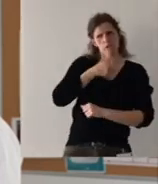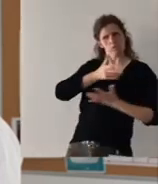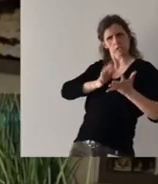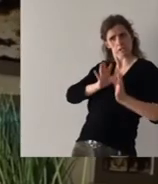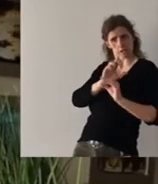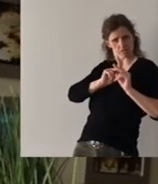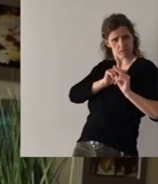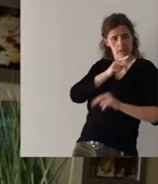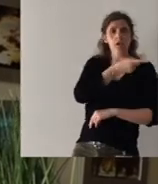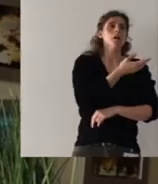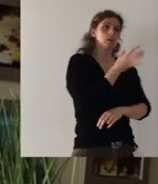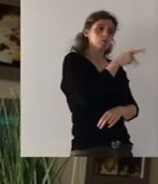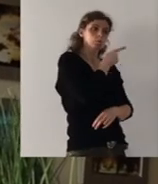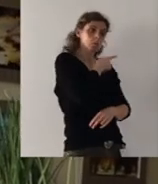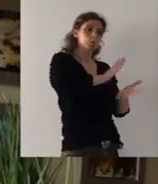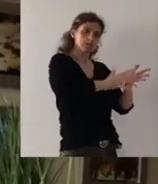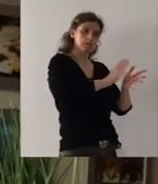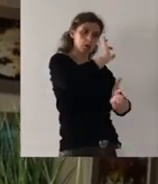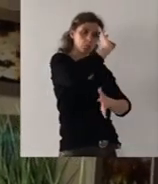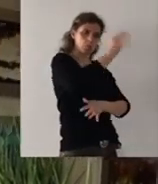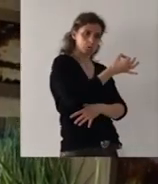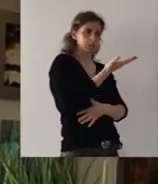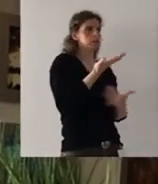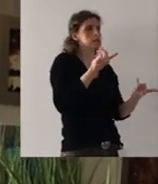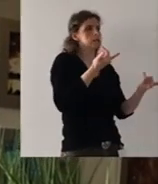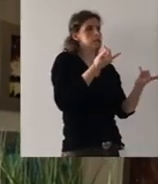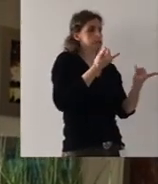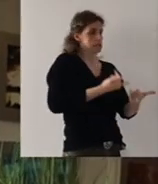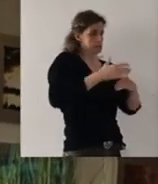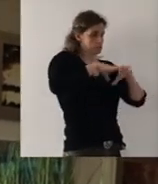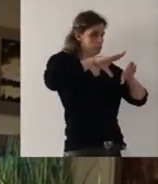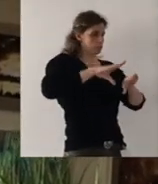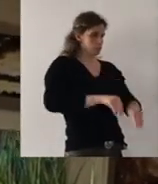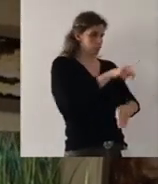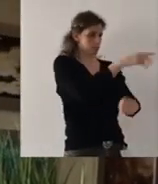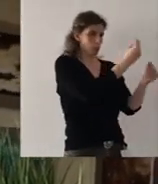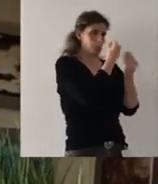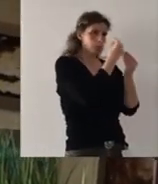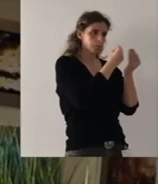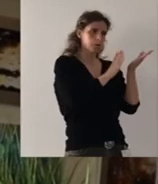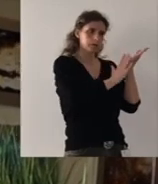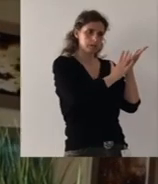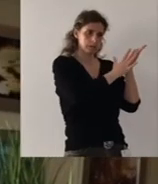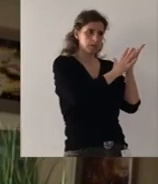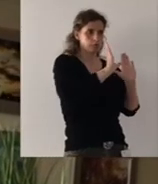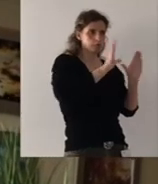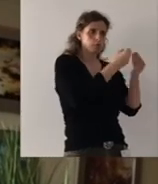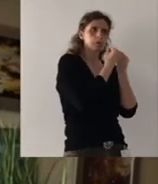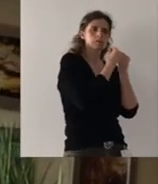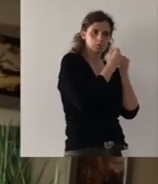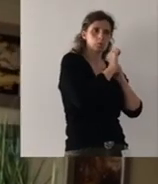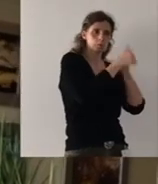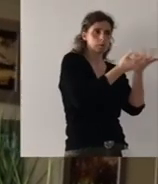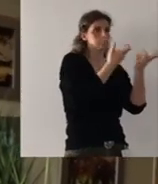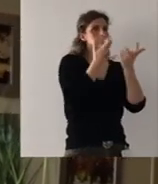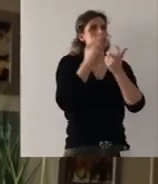langue des signes. Alors le médecin coordonnateur parle la langue des signes. Pour notre cas, le médecin doit suivre la formation. Mais